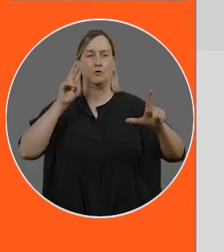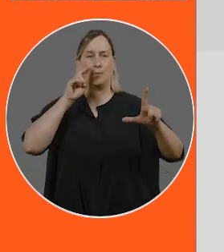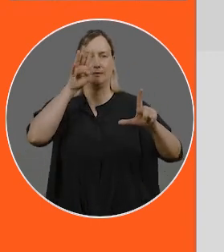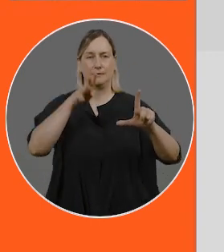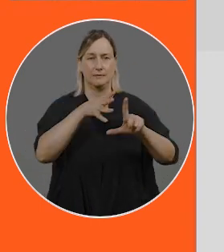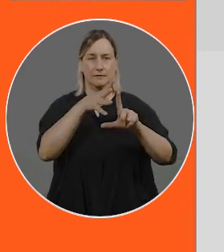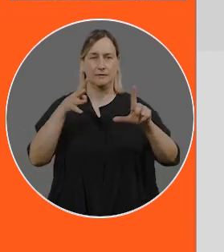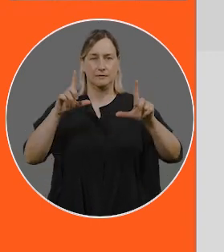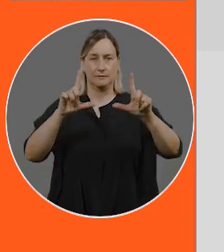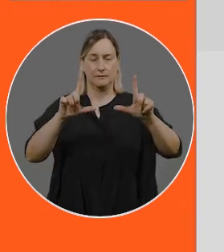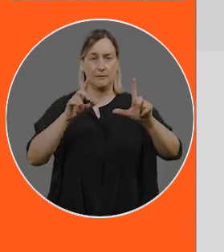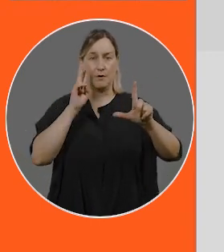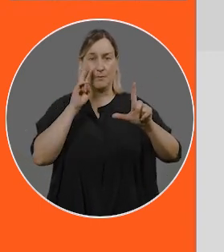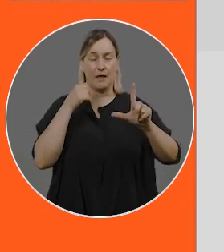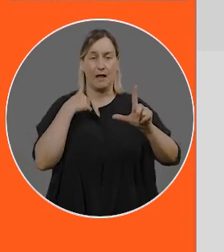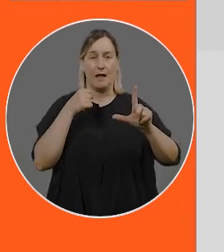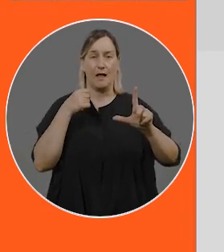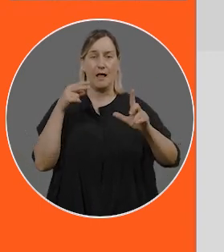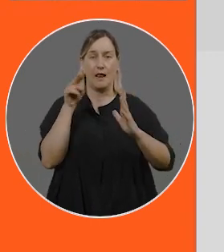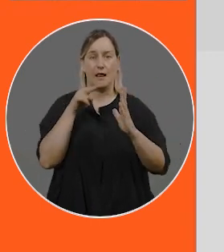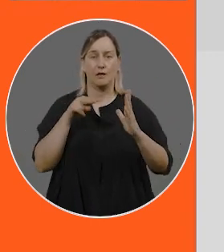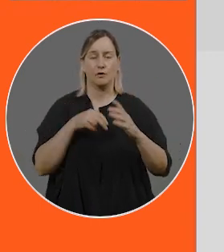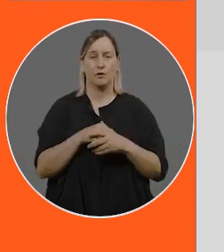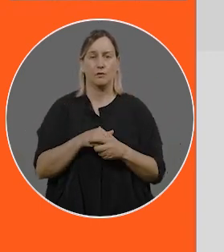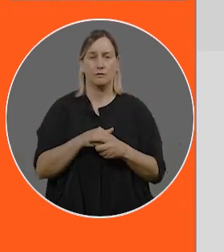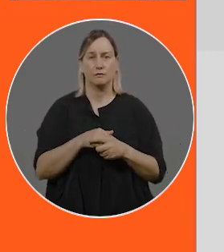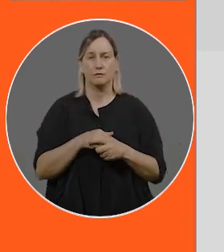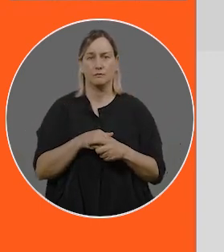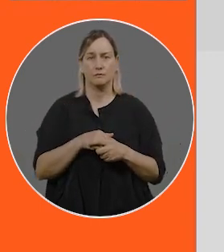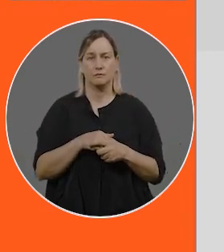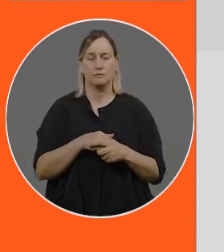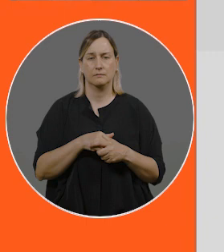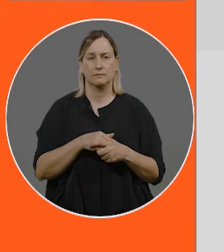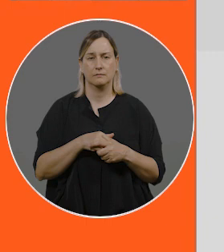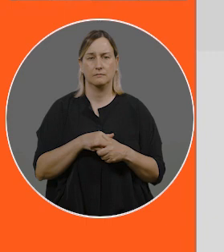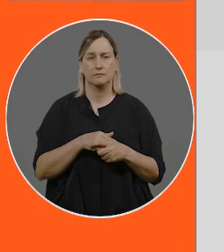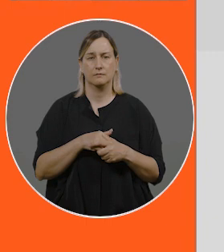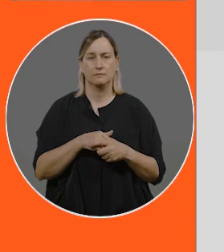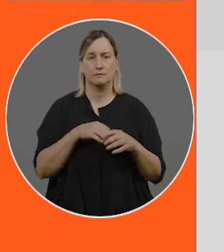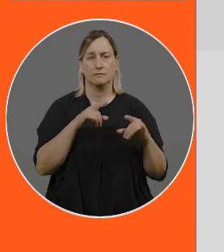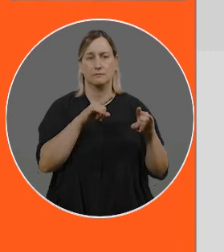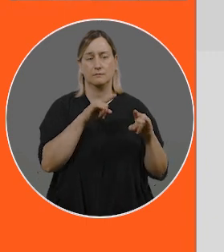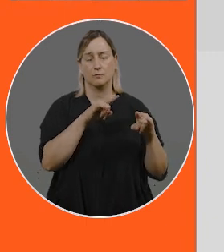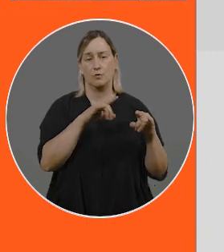Però mireu que llegeix el lector de nivell pantalla. Nivell d'encabezament.